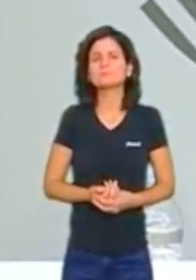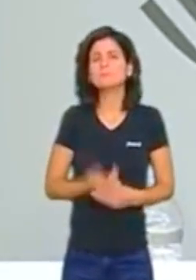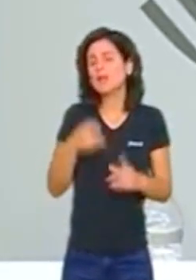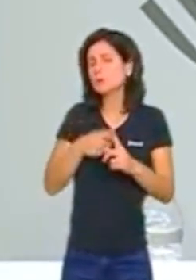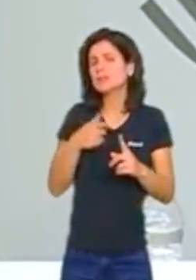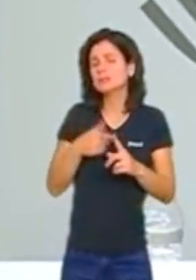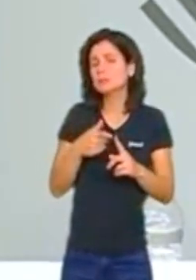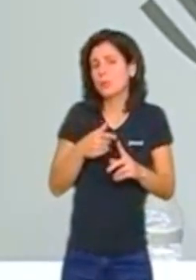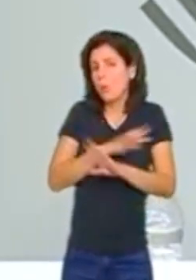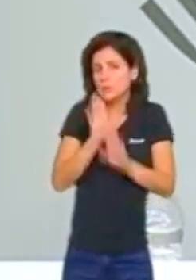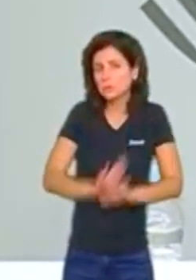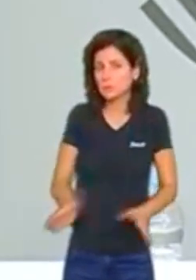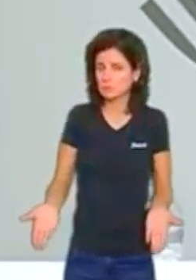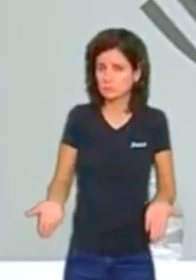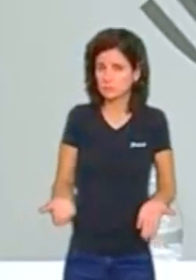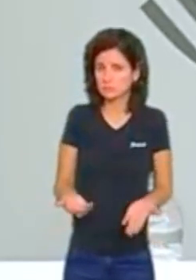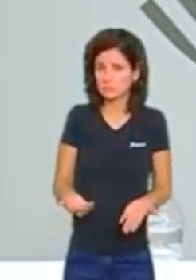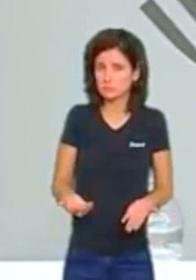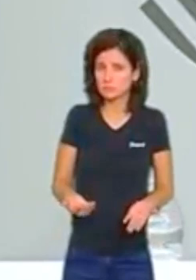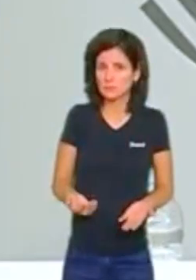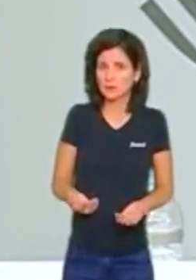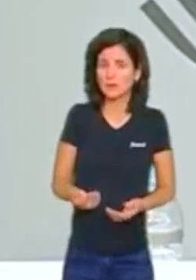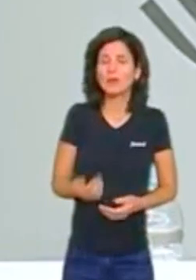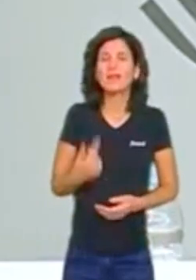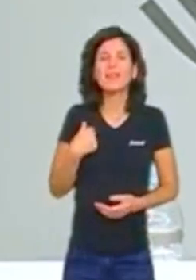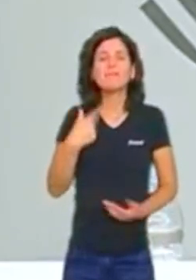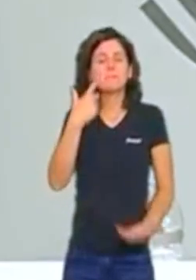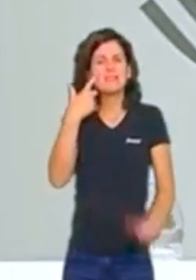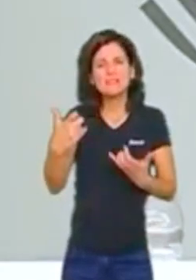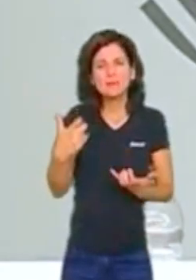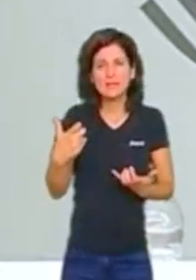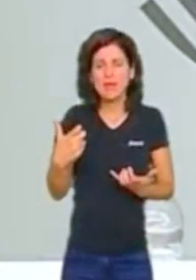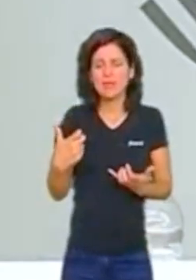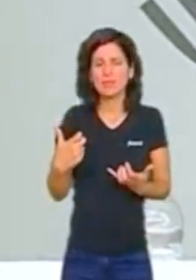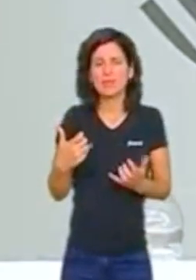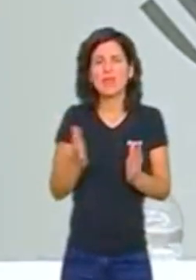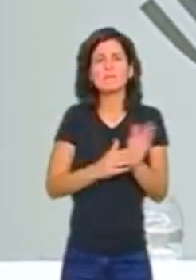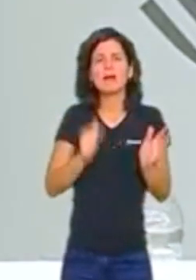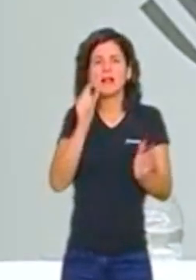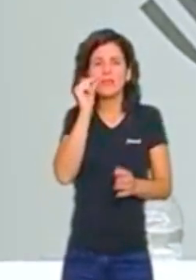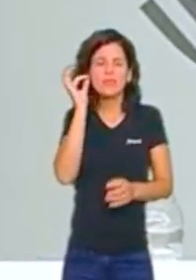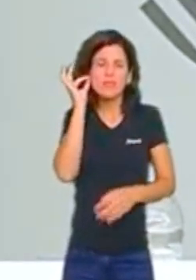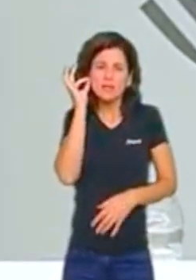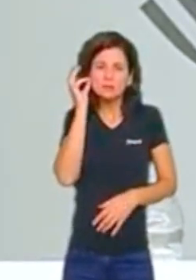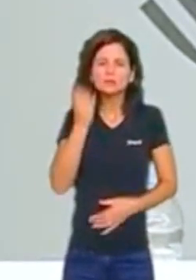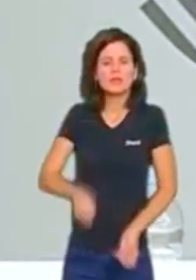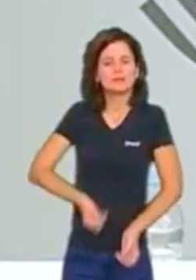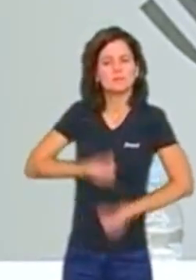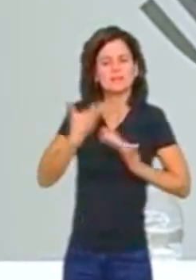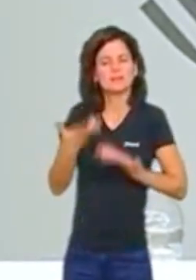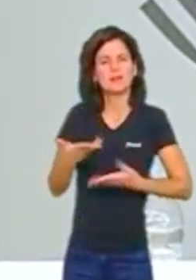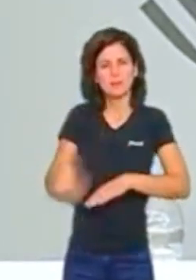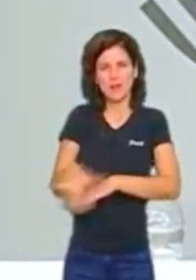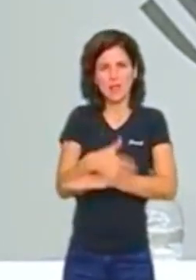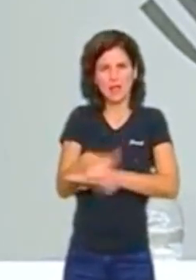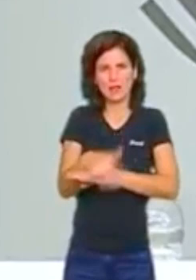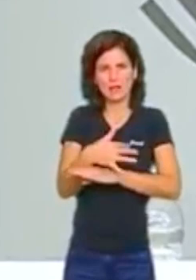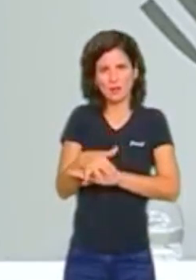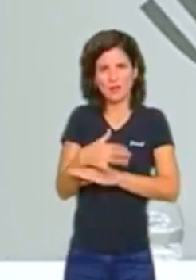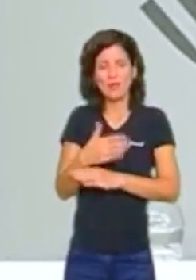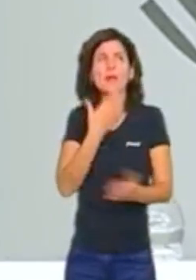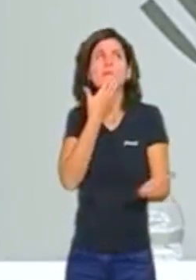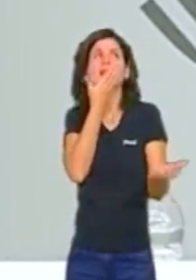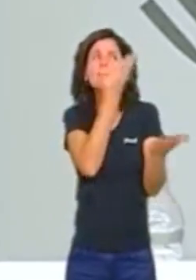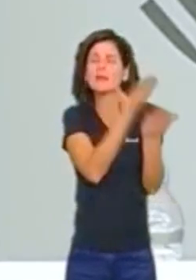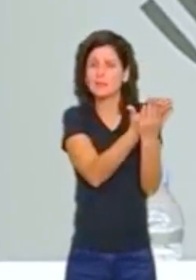objectiu de demà. I és que se faça visible que els valencians i valencianes ens expressem per a demanar un